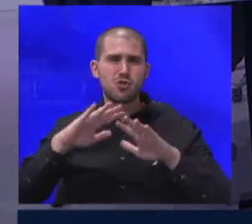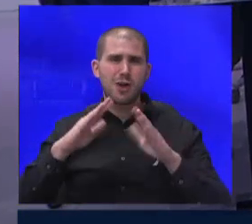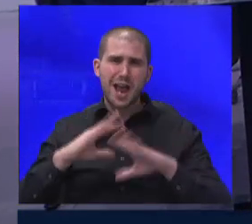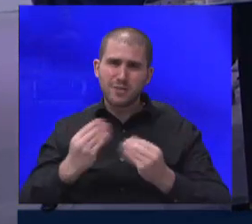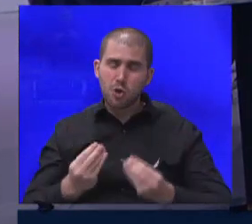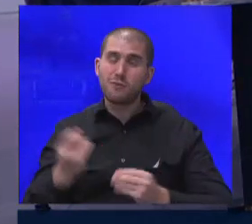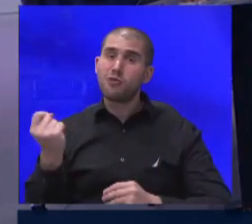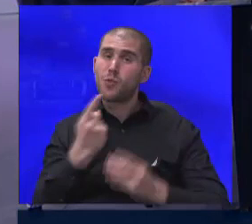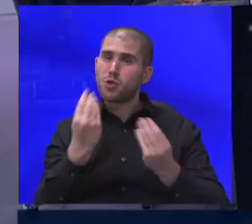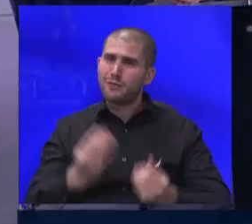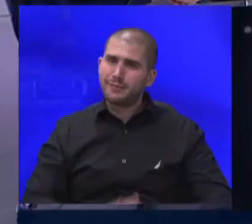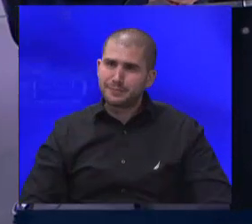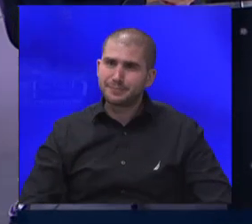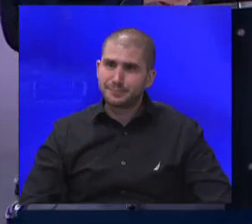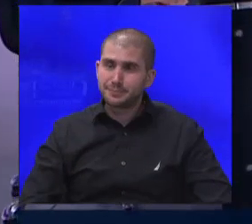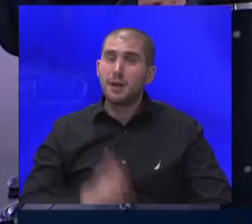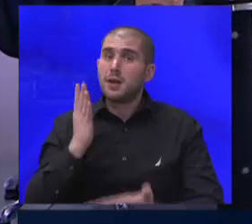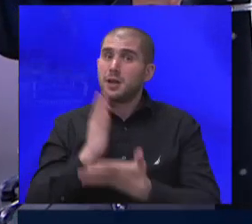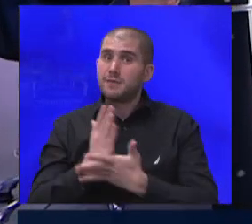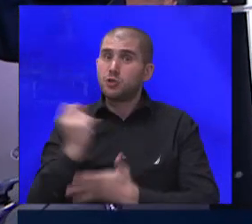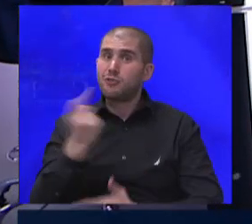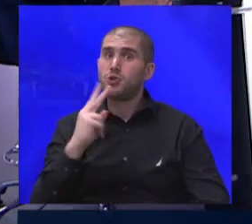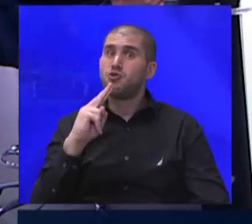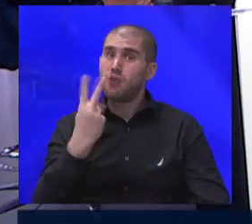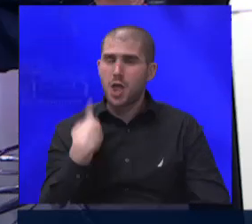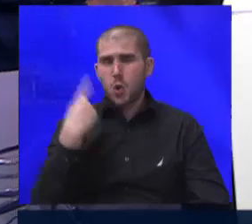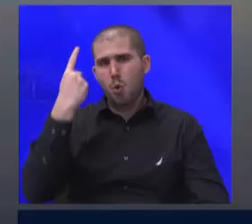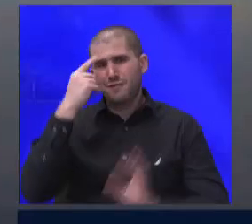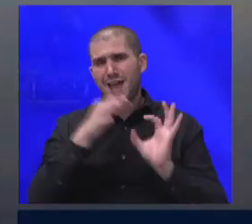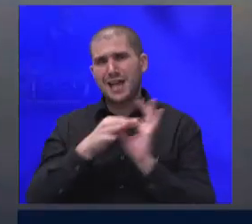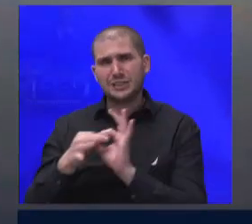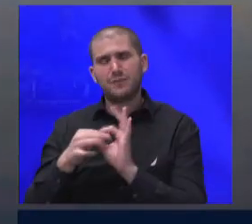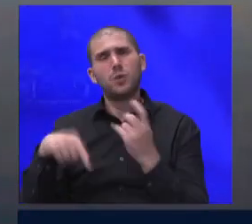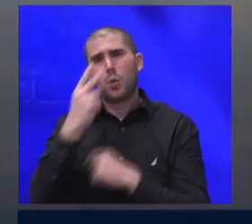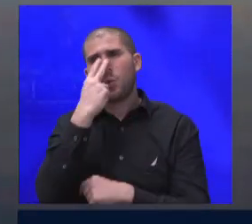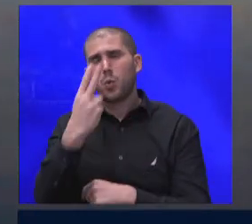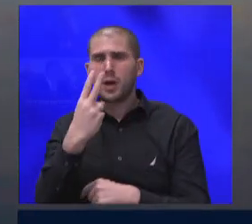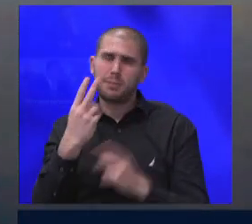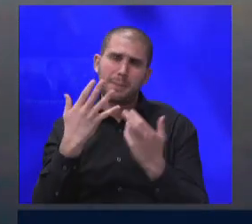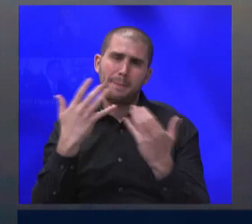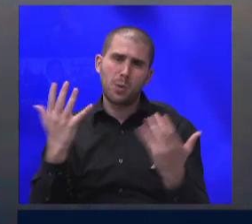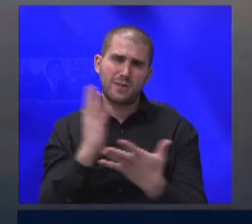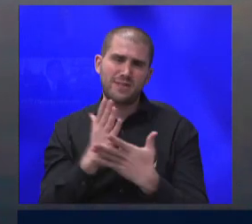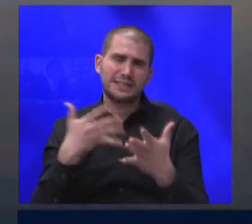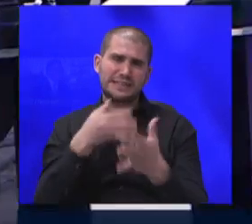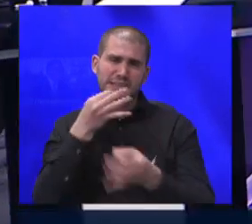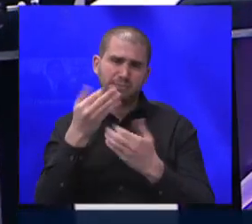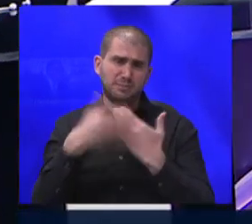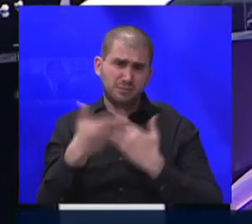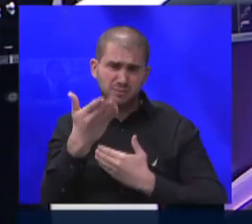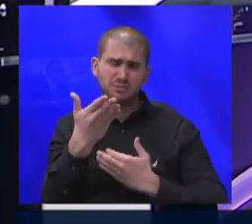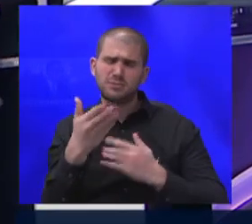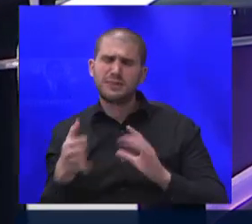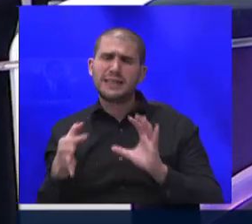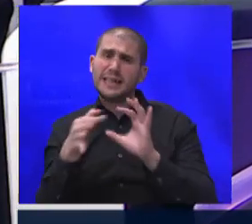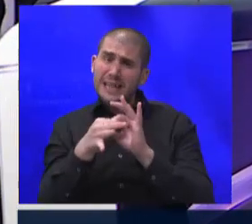אז כבר שבוע שני, אני חושבת, ברציפות שאנחנו רואים באופן די ברור בסקרים אחרונים, את החיבור שאם אפשר לומר, הציבור